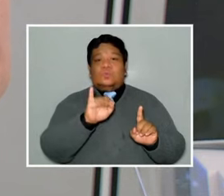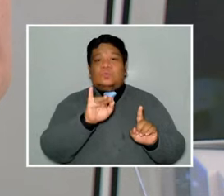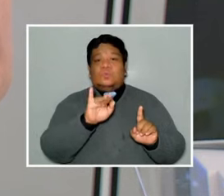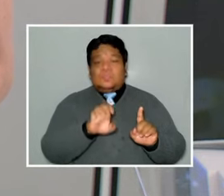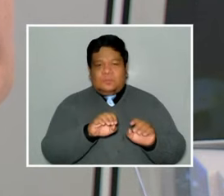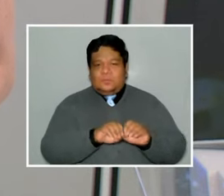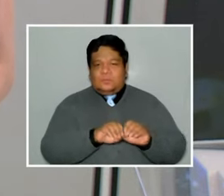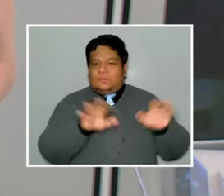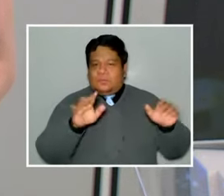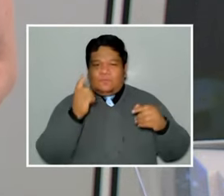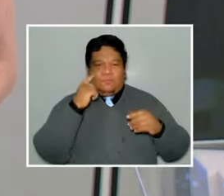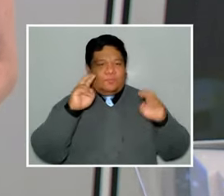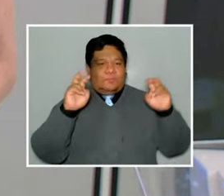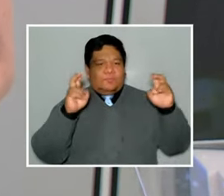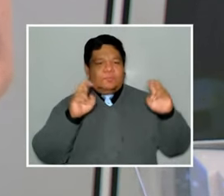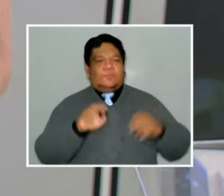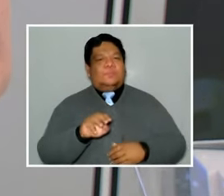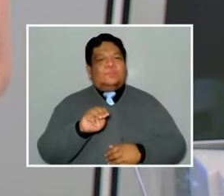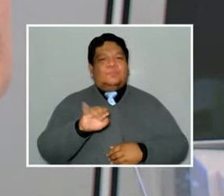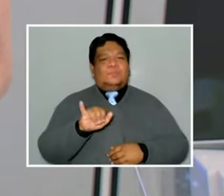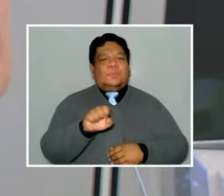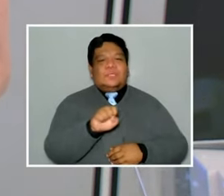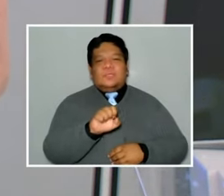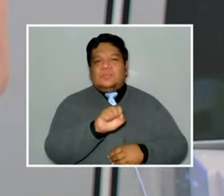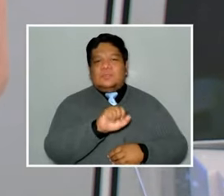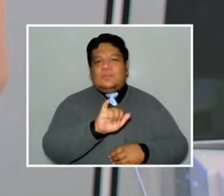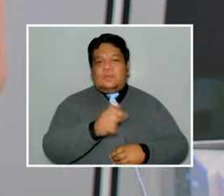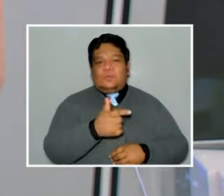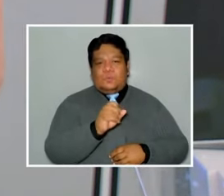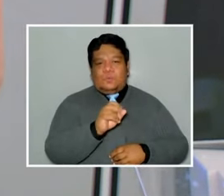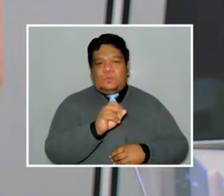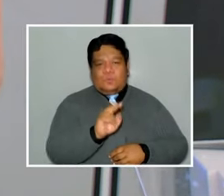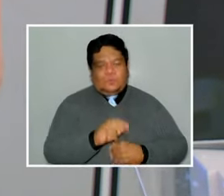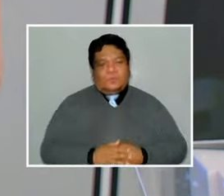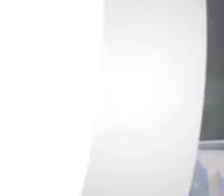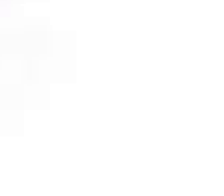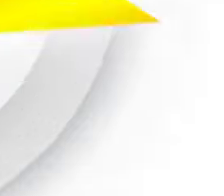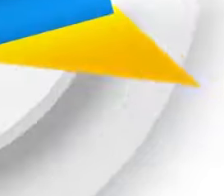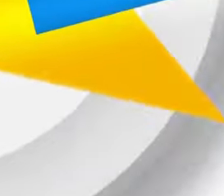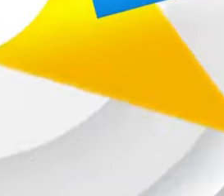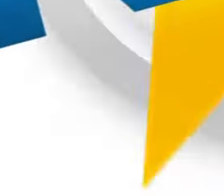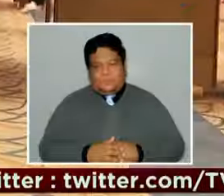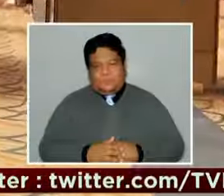Manila run ng musical na Miss Saigon. Nagpapatrol MJ Felipe.